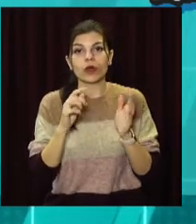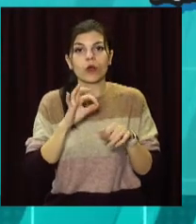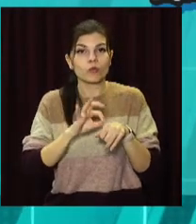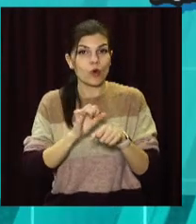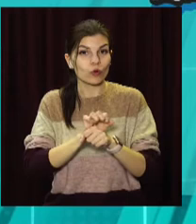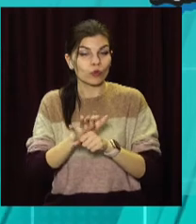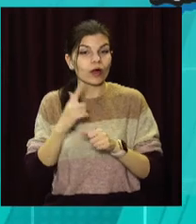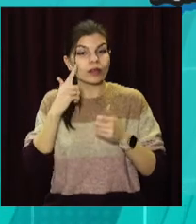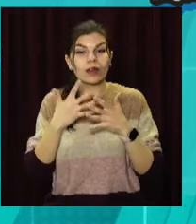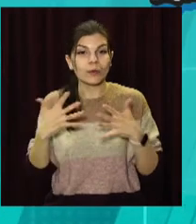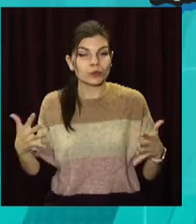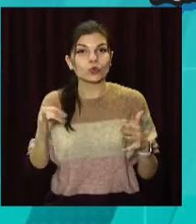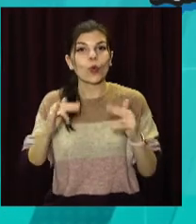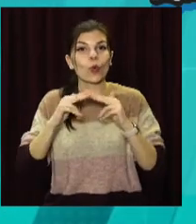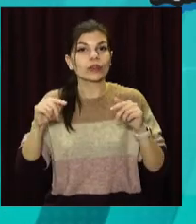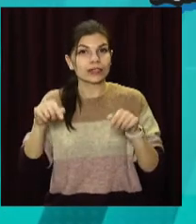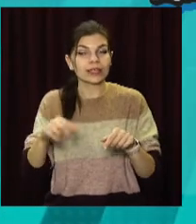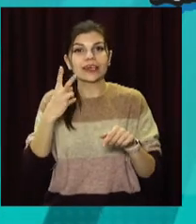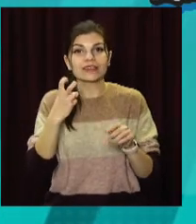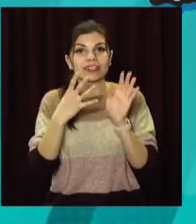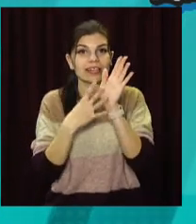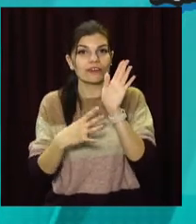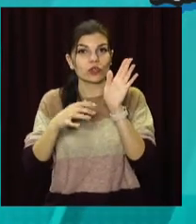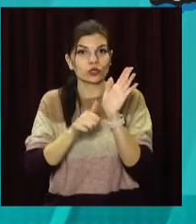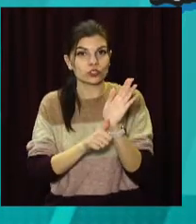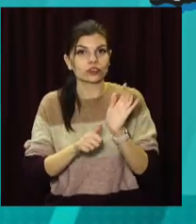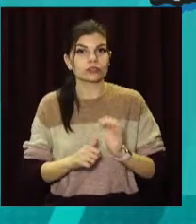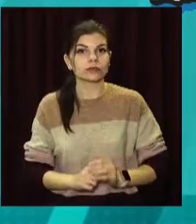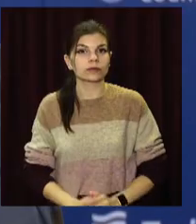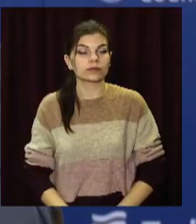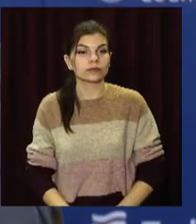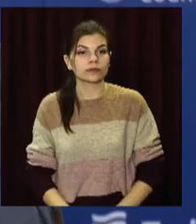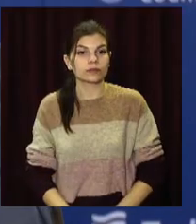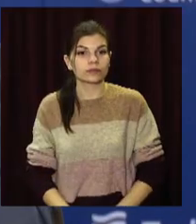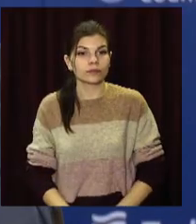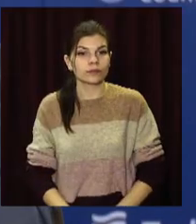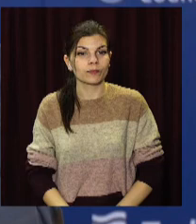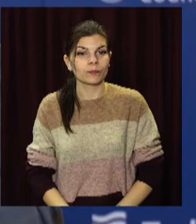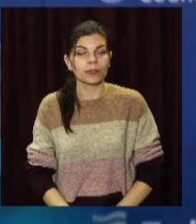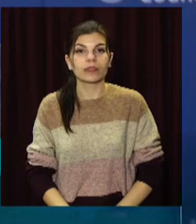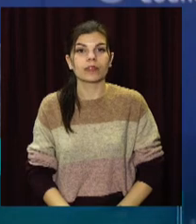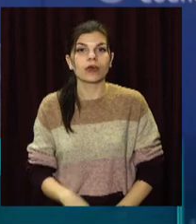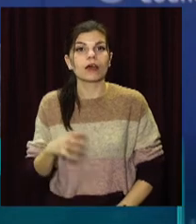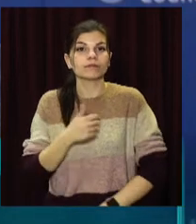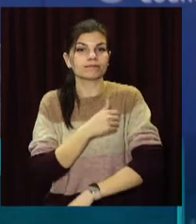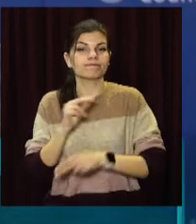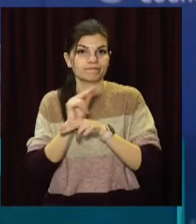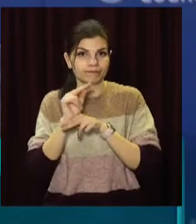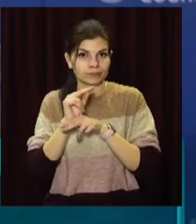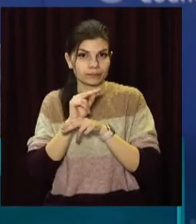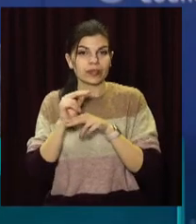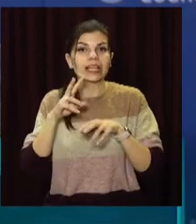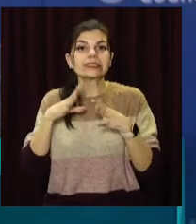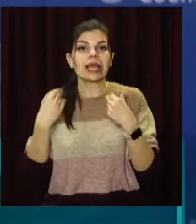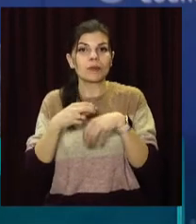корони. Найбільше хворих у Дніпрі – 296 випадків. На амбулаторному лікуванні під наглядом